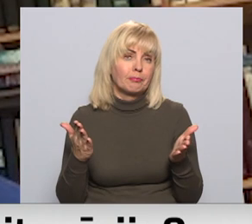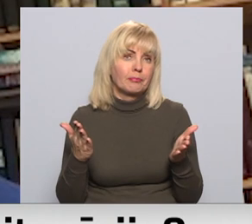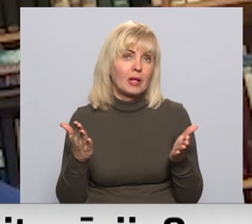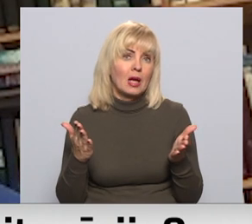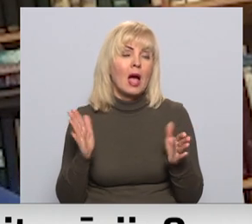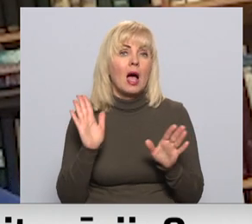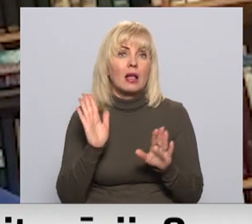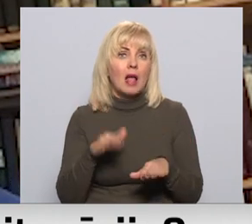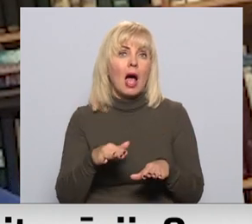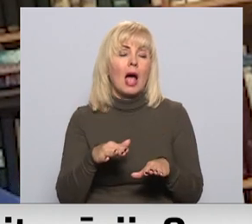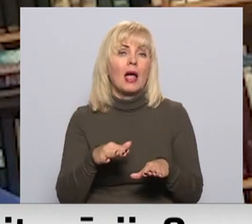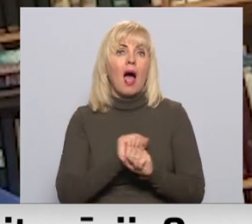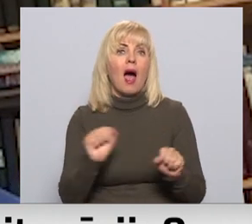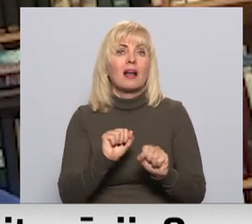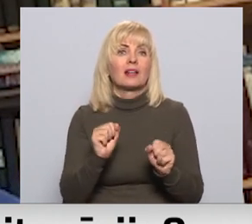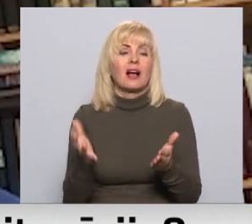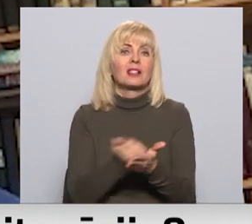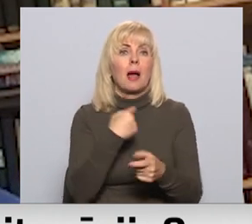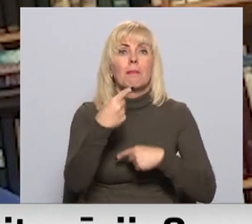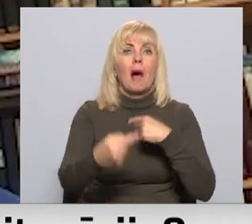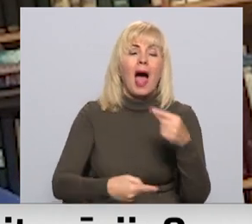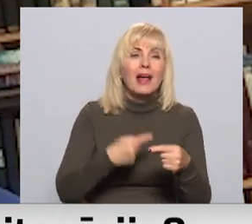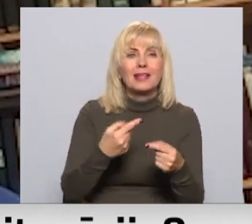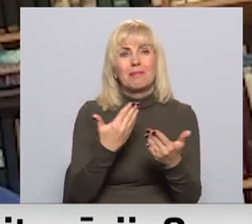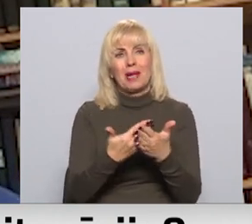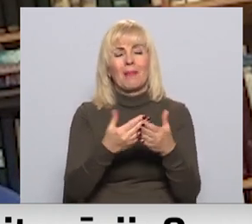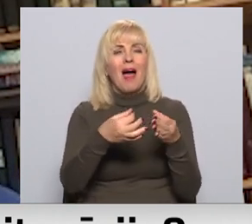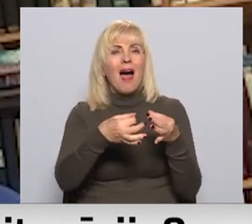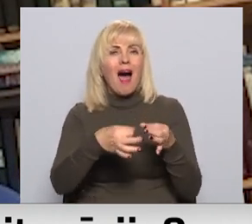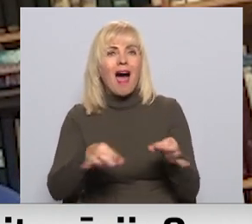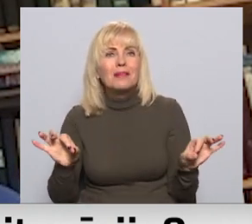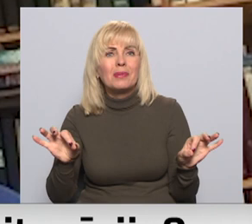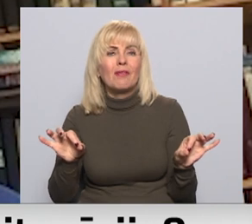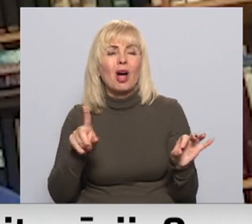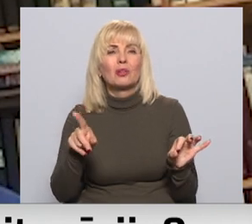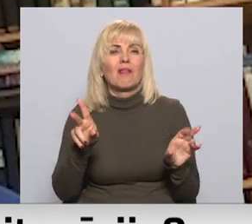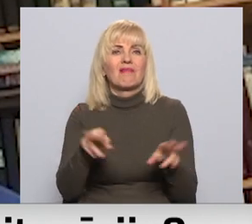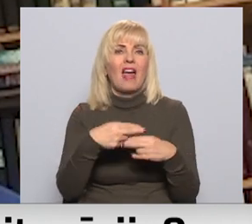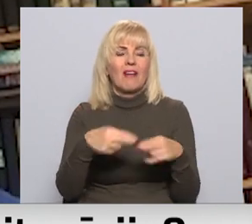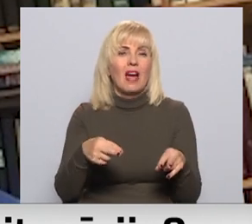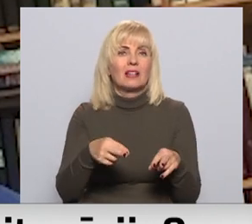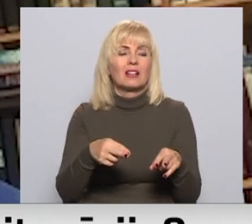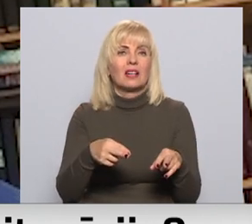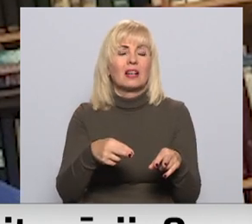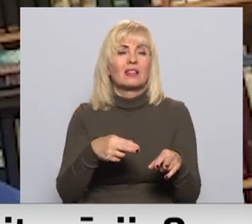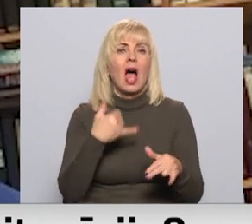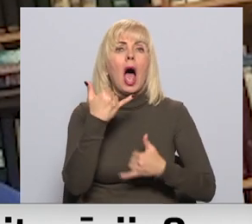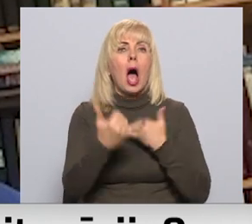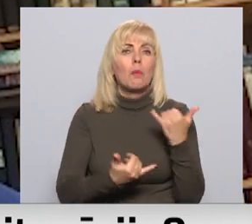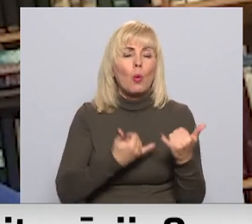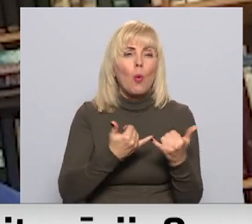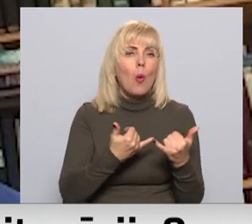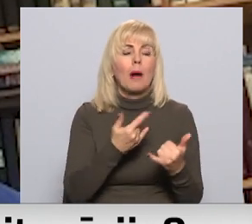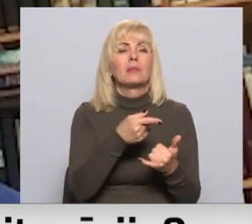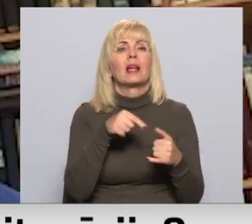lai tiktu pie mantojuma vai lai atbrīvotos no nevajadzīgas apgrūtinošas apkopes, tas